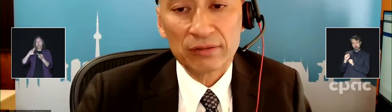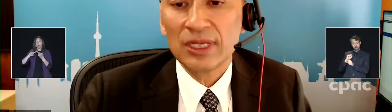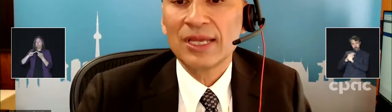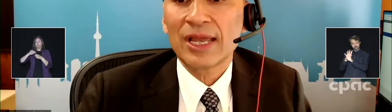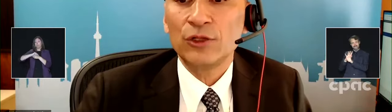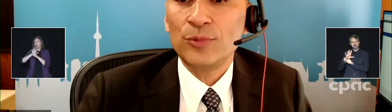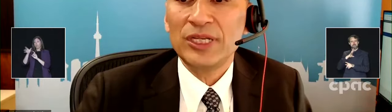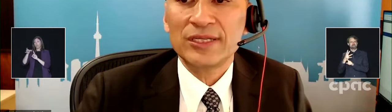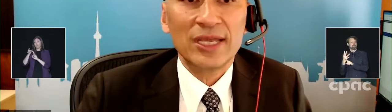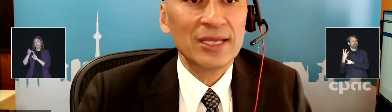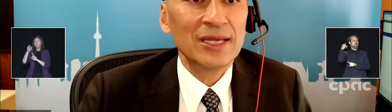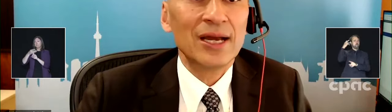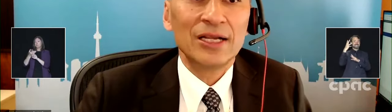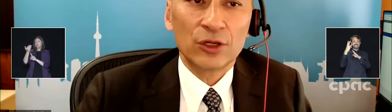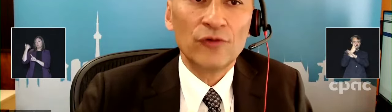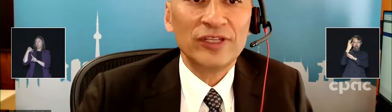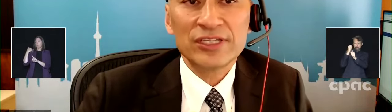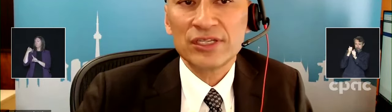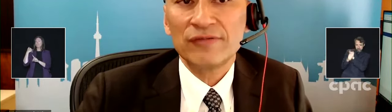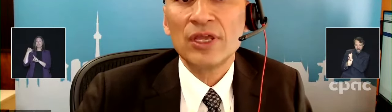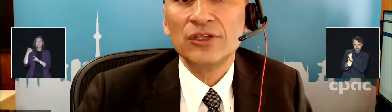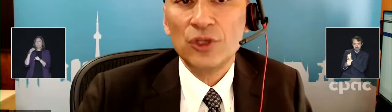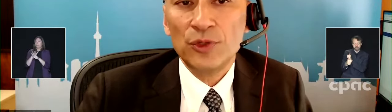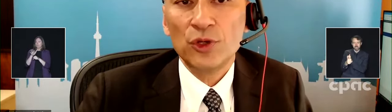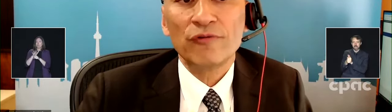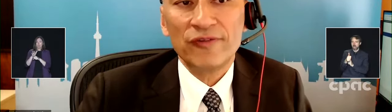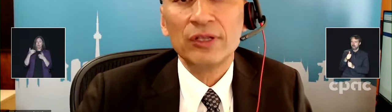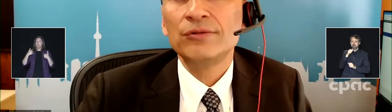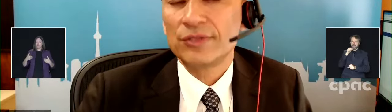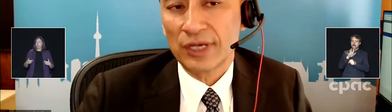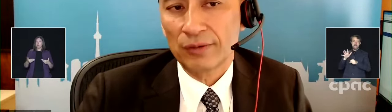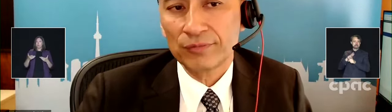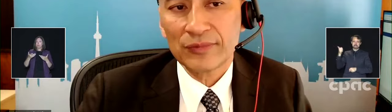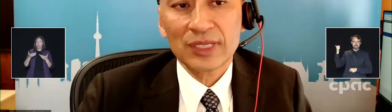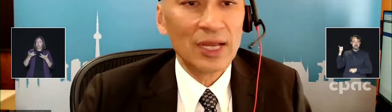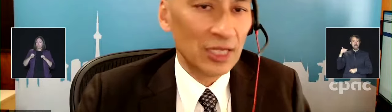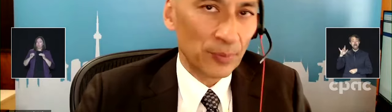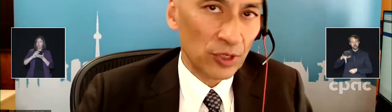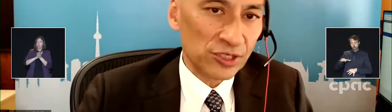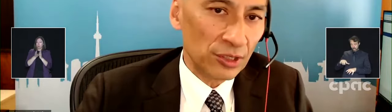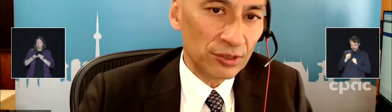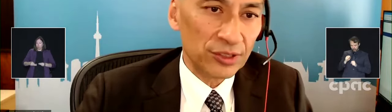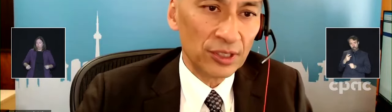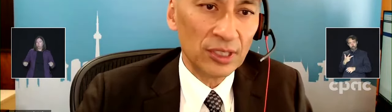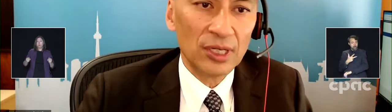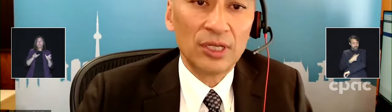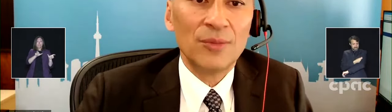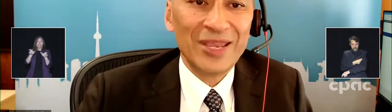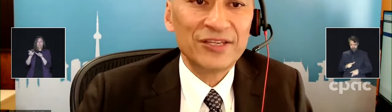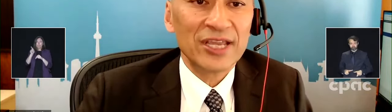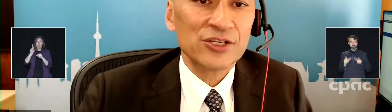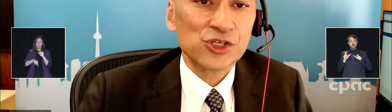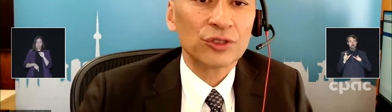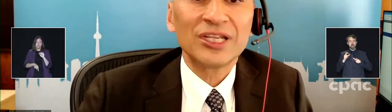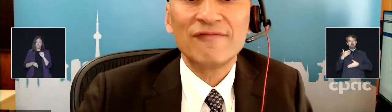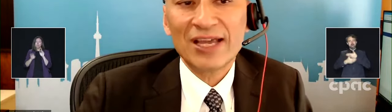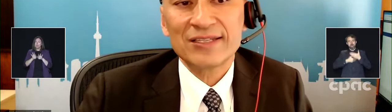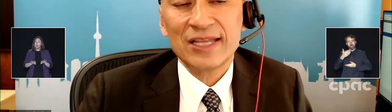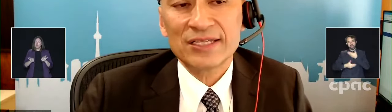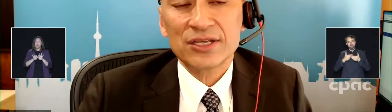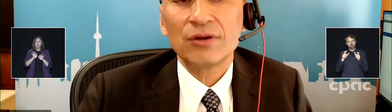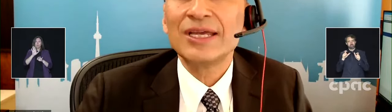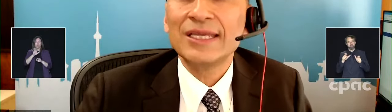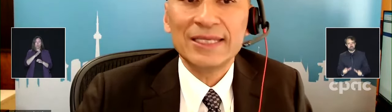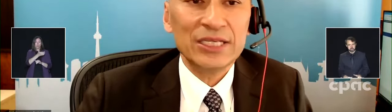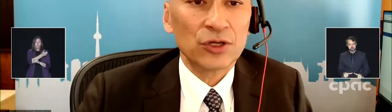suffisante car l'immunité à la COVID-19 diminue au fil du temps. À l'approche de l'automne, le maintien jour de la